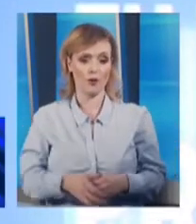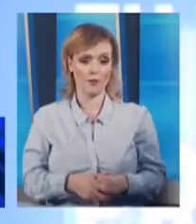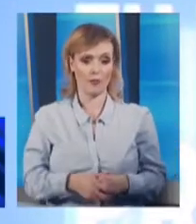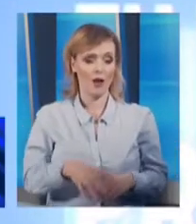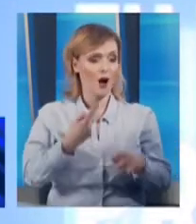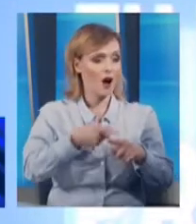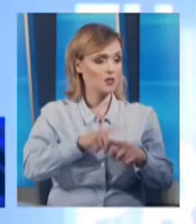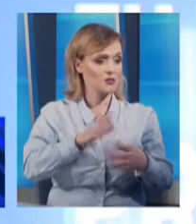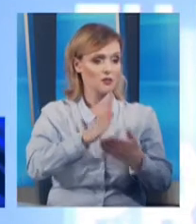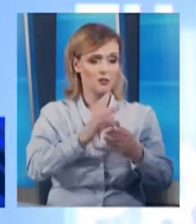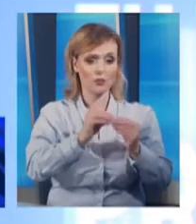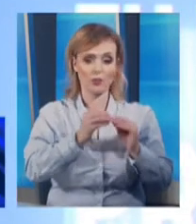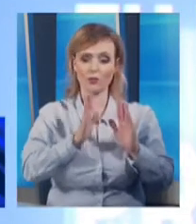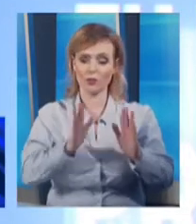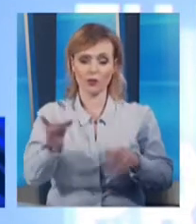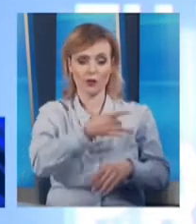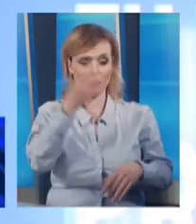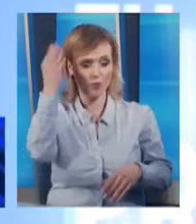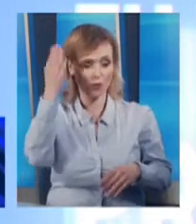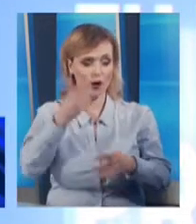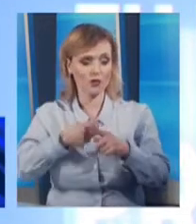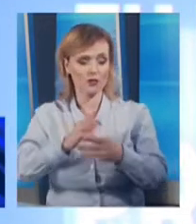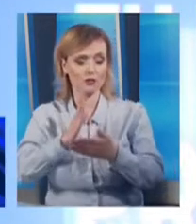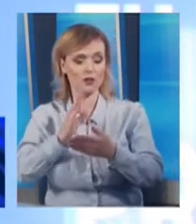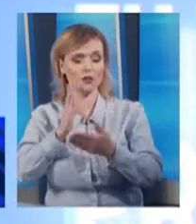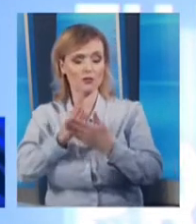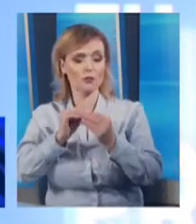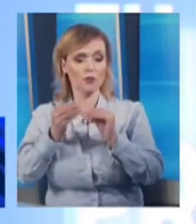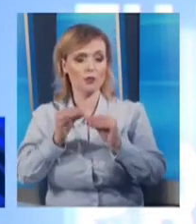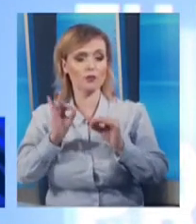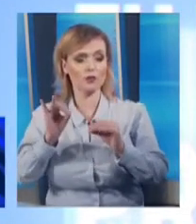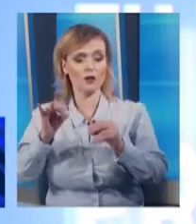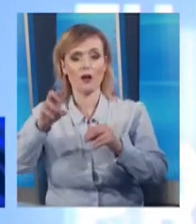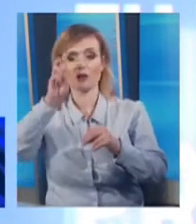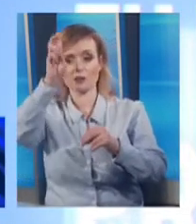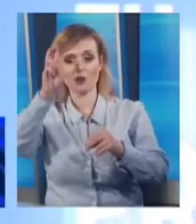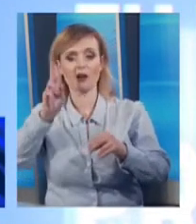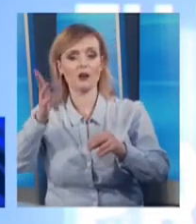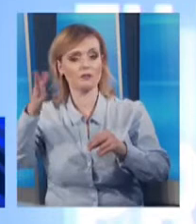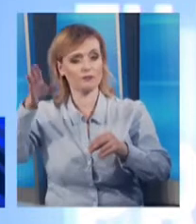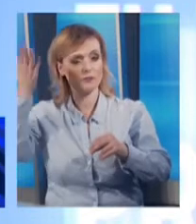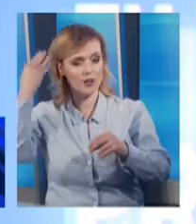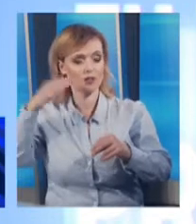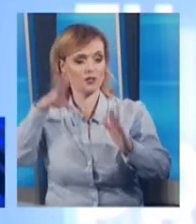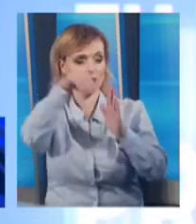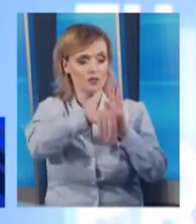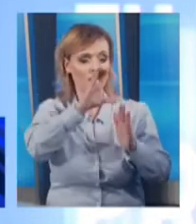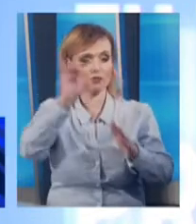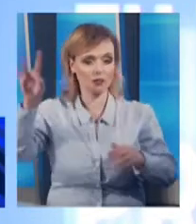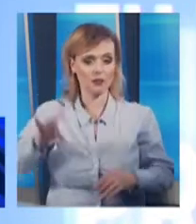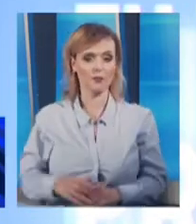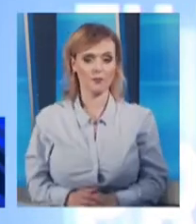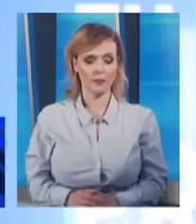pentru țările din fostul spațiu ex-sovietic. Pentru acest lucru, pentru a